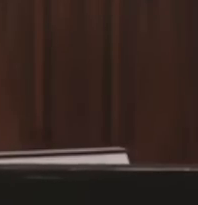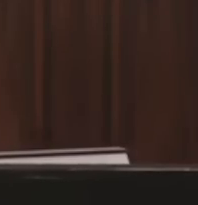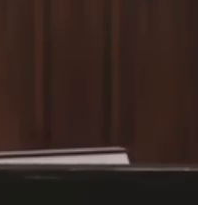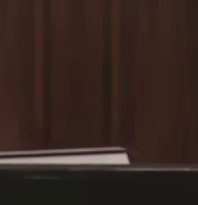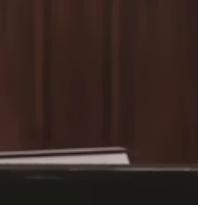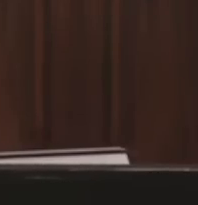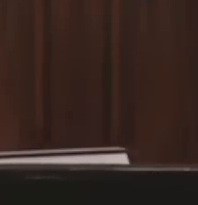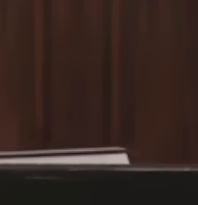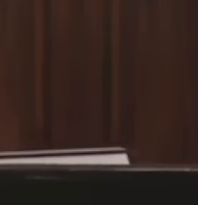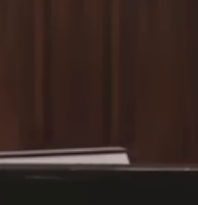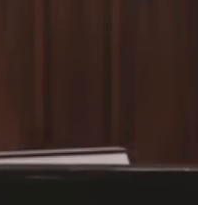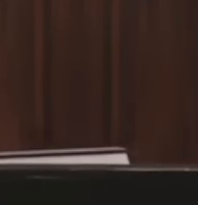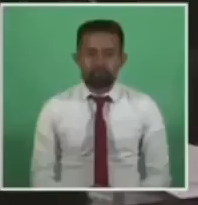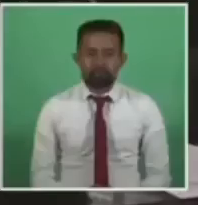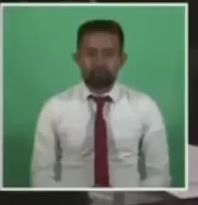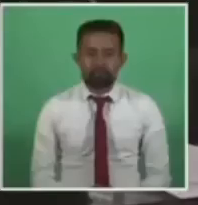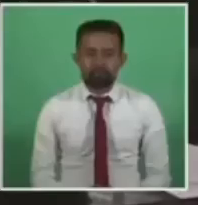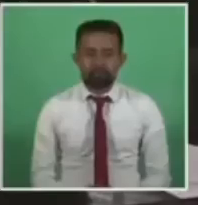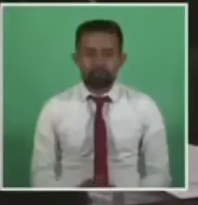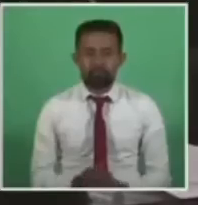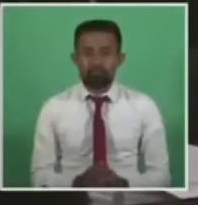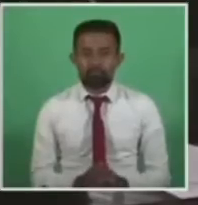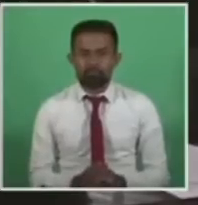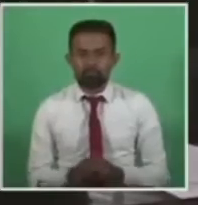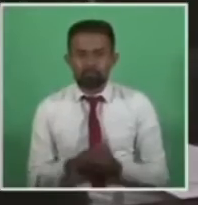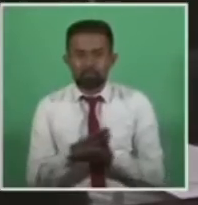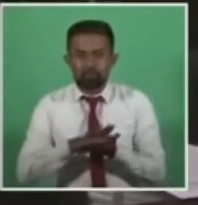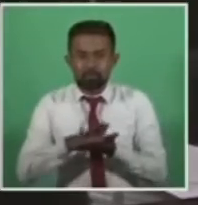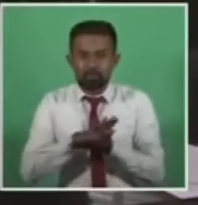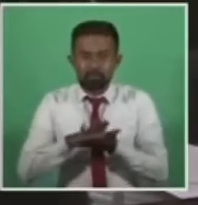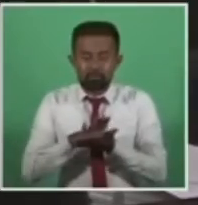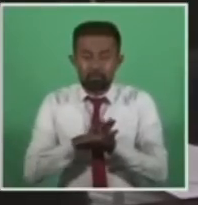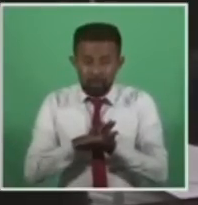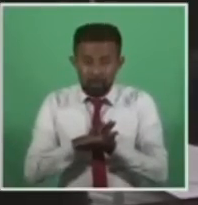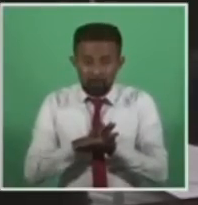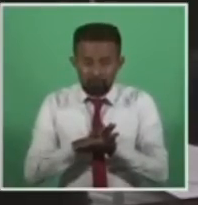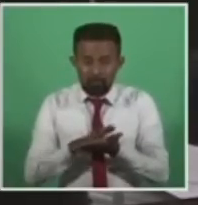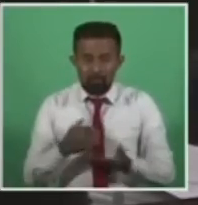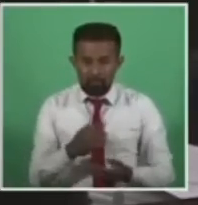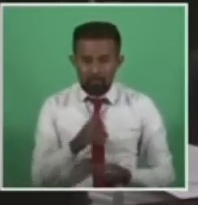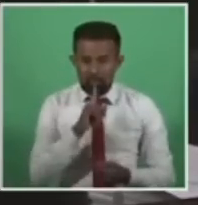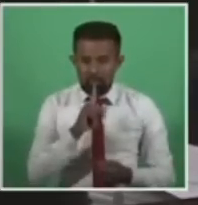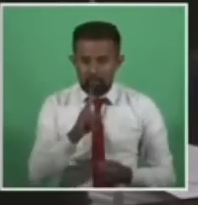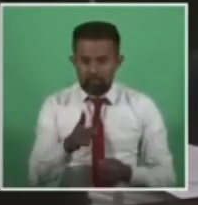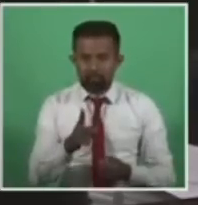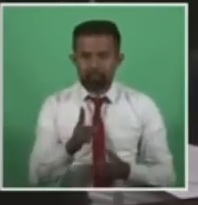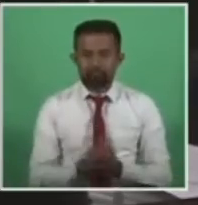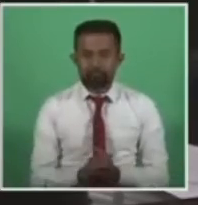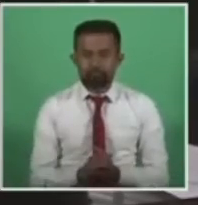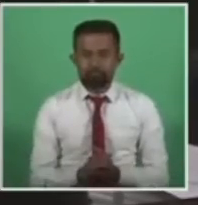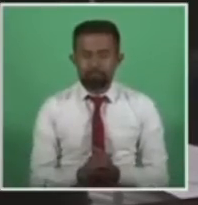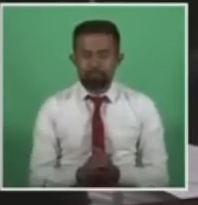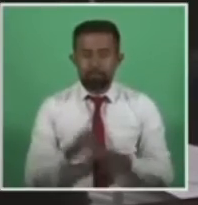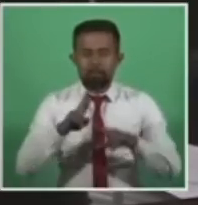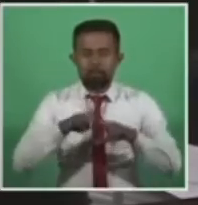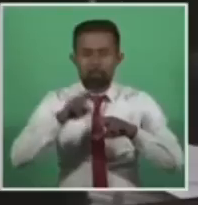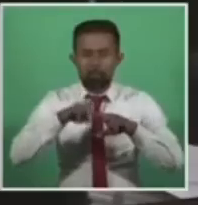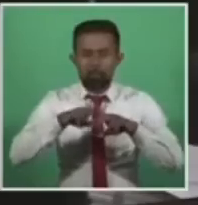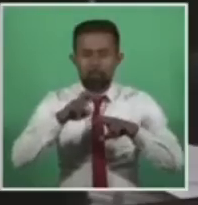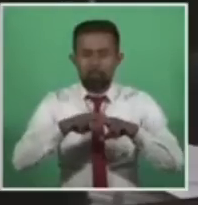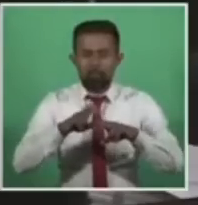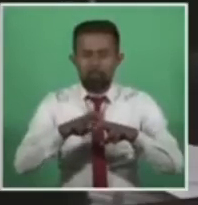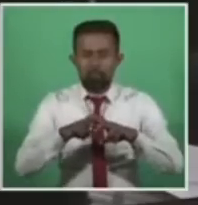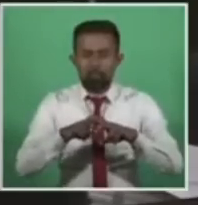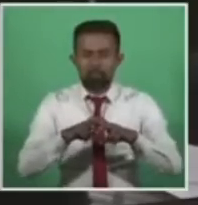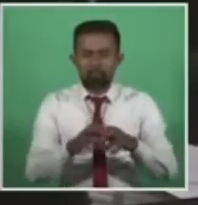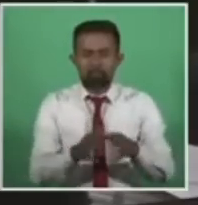කරගෙන ප්‍රකාශයක් කළා. ඉතා පැහැදිලිවම කියන්නට ඕනෑ මේ පිටකොටුවේ